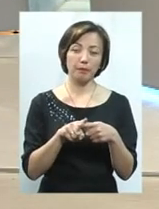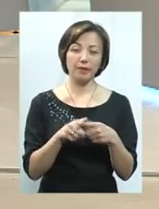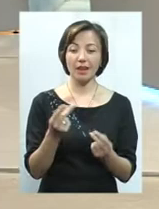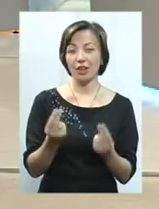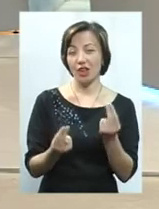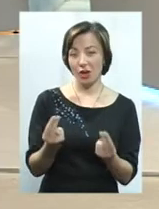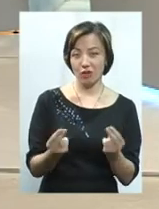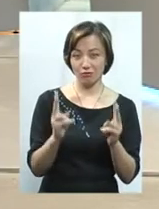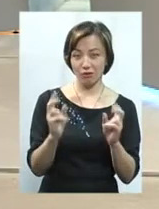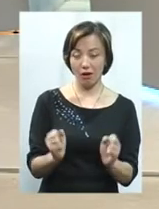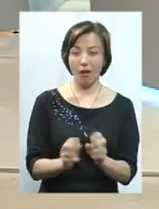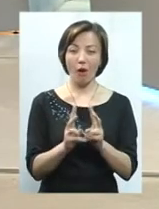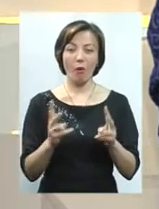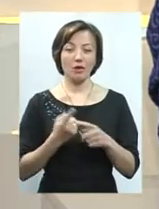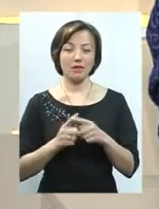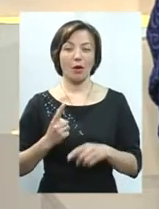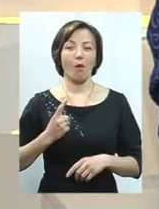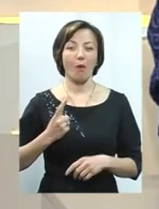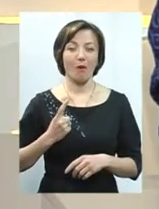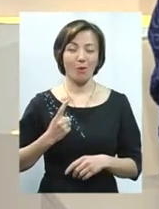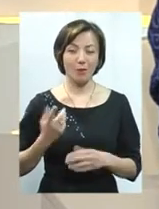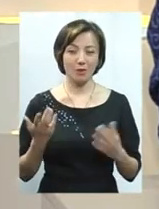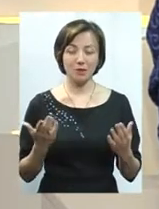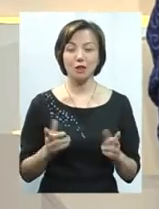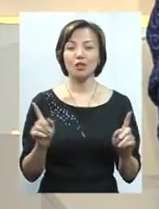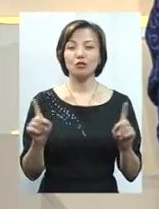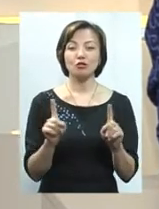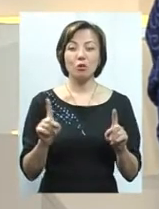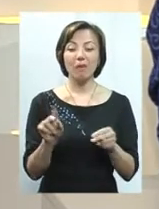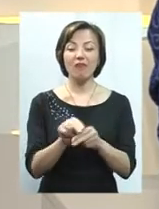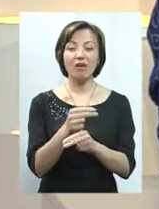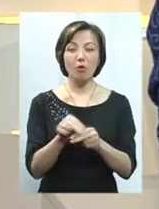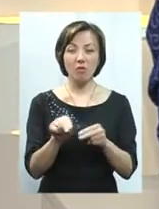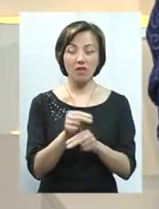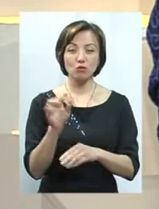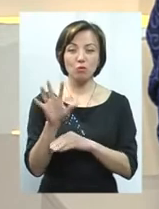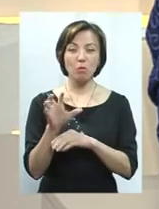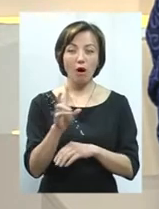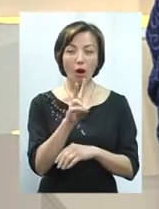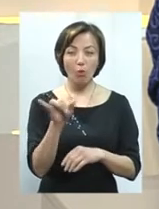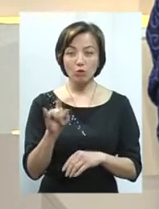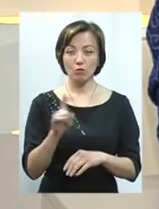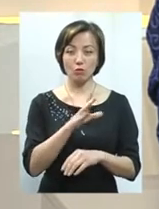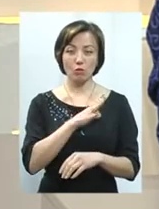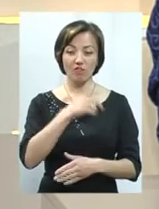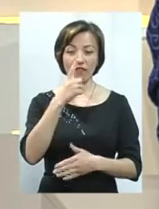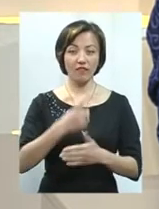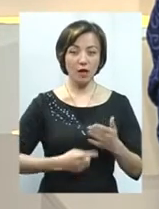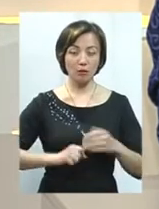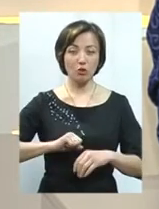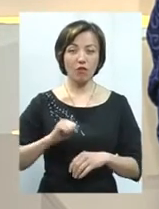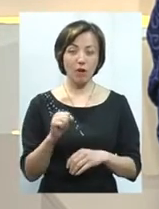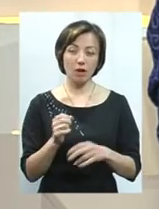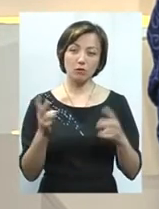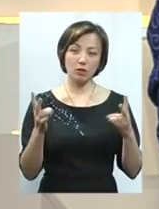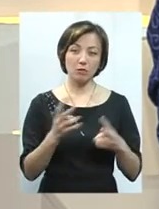іграшка, для когось це охоронець. Для того, щоб виховати собаку і щоб він був вірним товаришем,